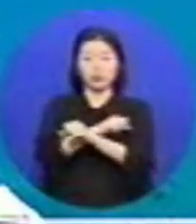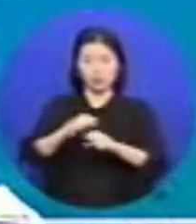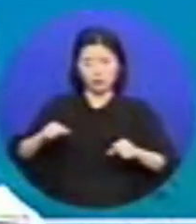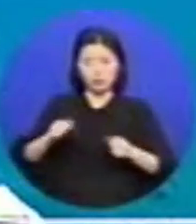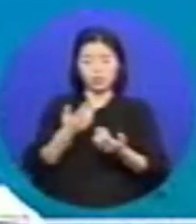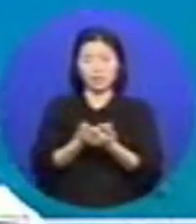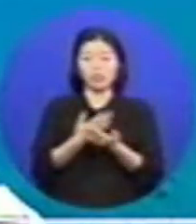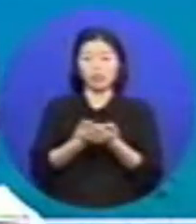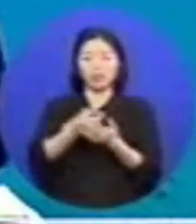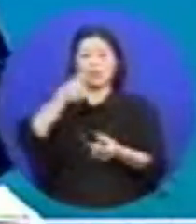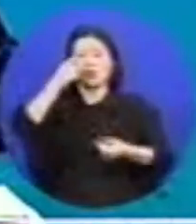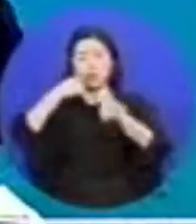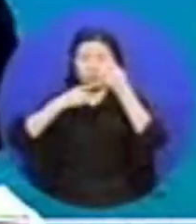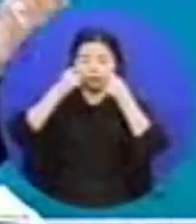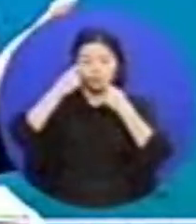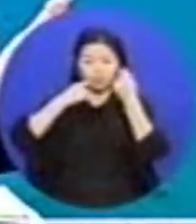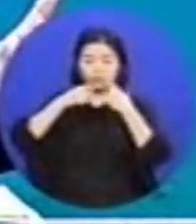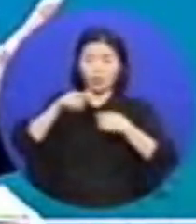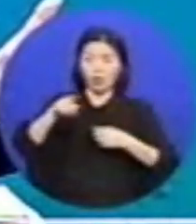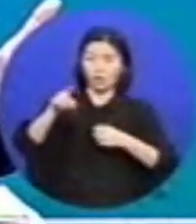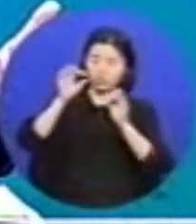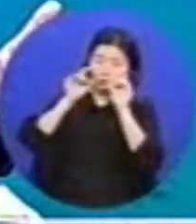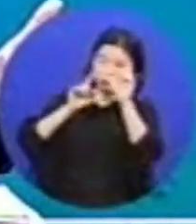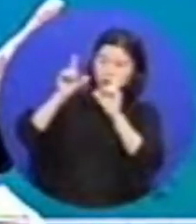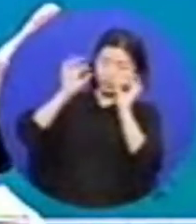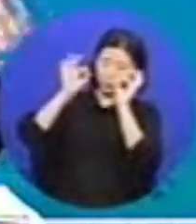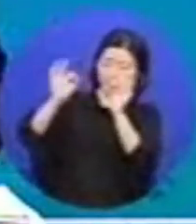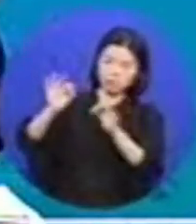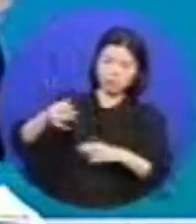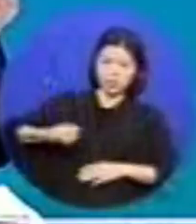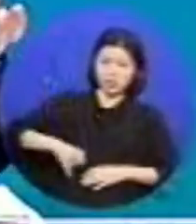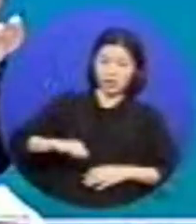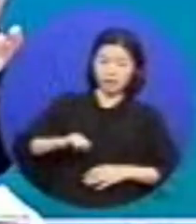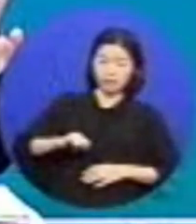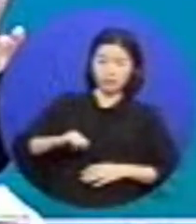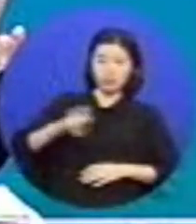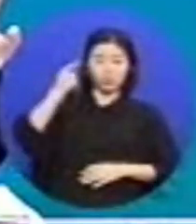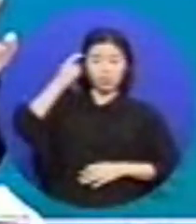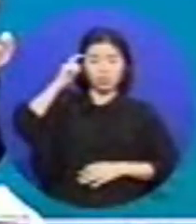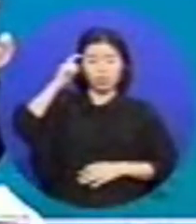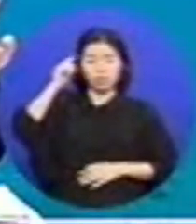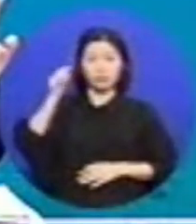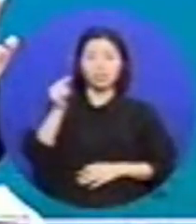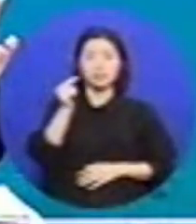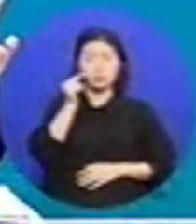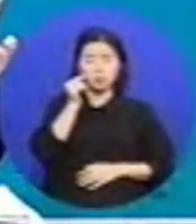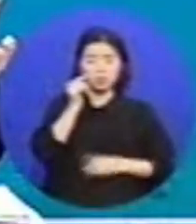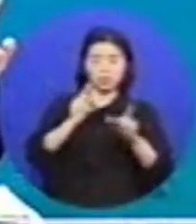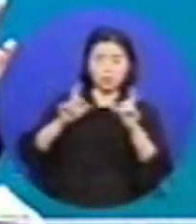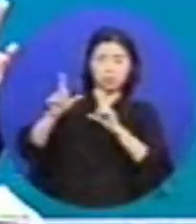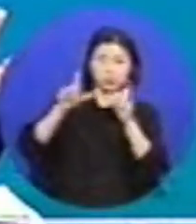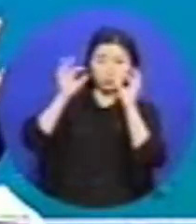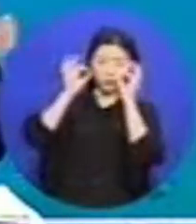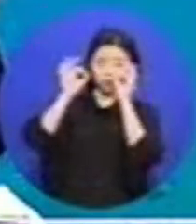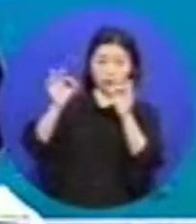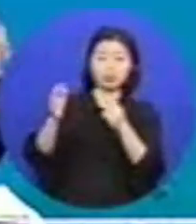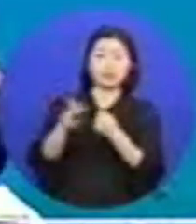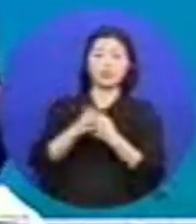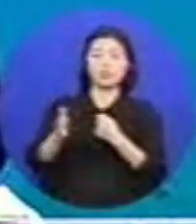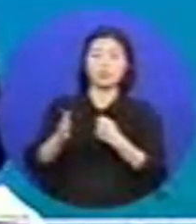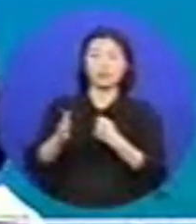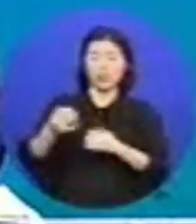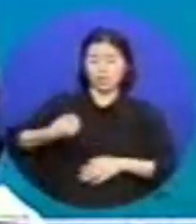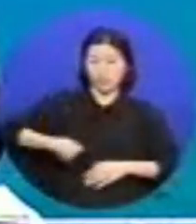거예요. 이 딸이 너무 당황했어요. 전혀 예상치 않았던 반응을 아버지가 보이니까 그 딸 앞에